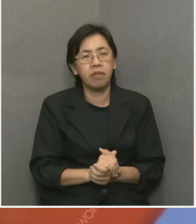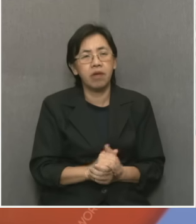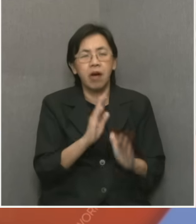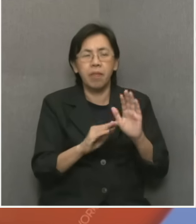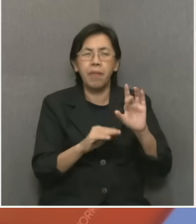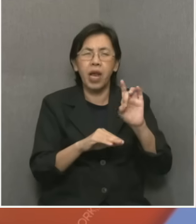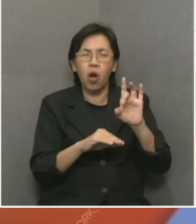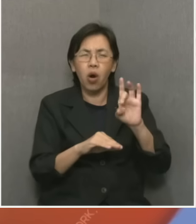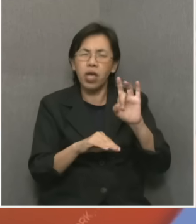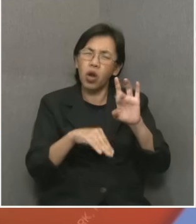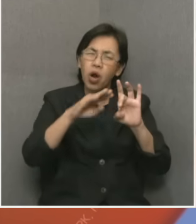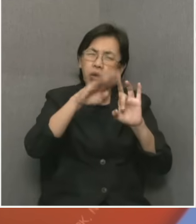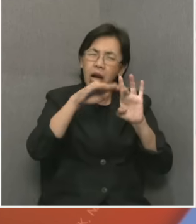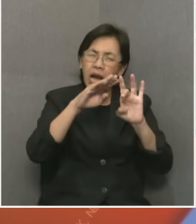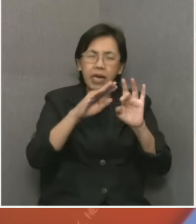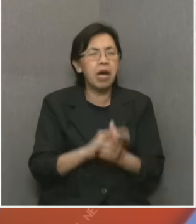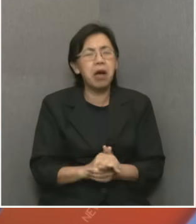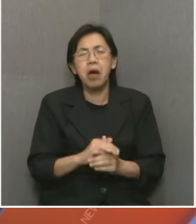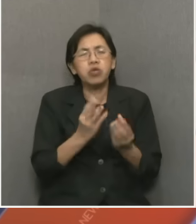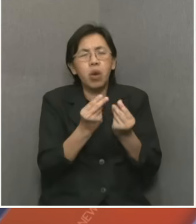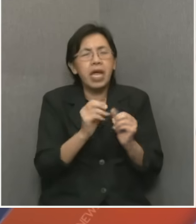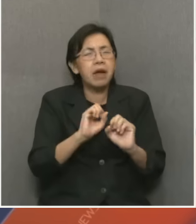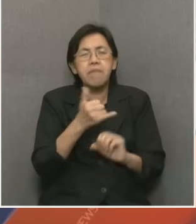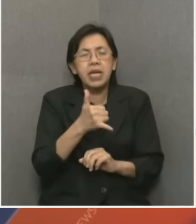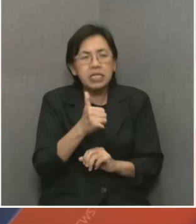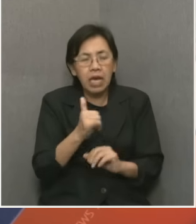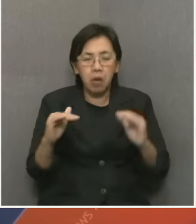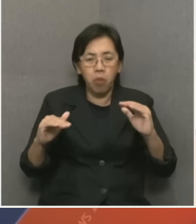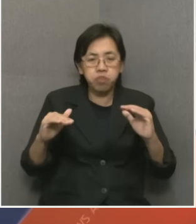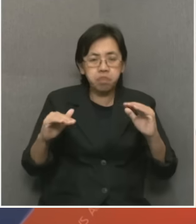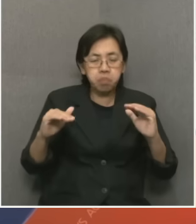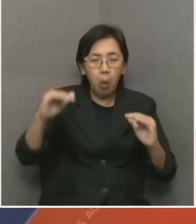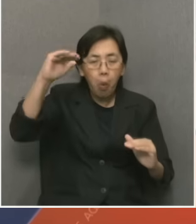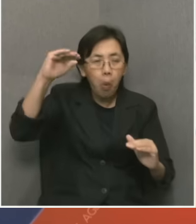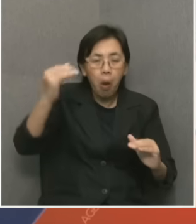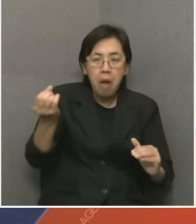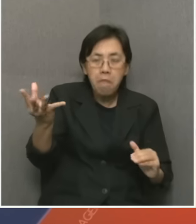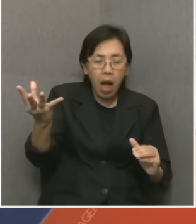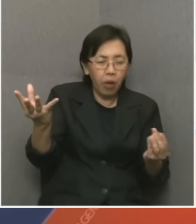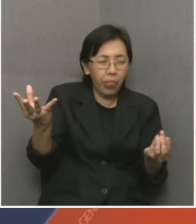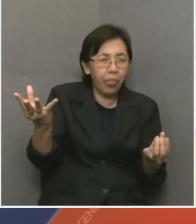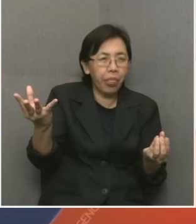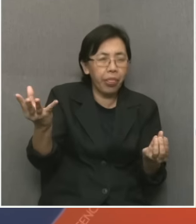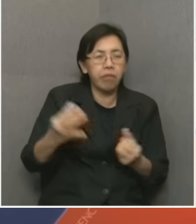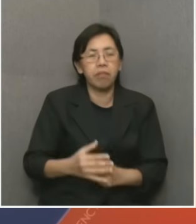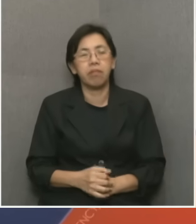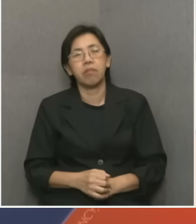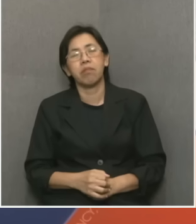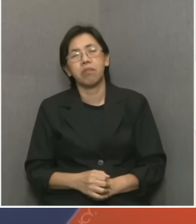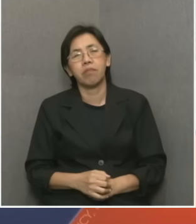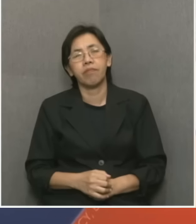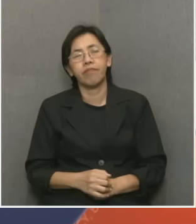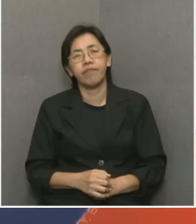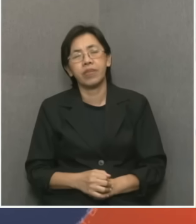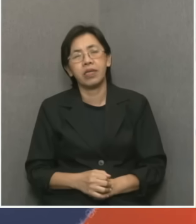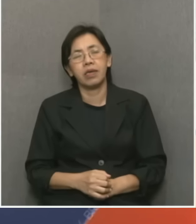อยหรือว่าร้อยกว่าตัวเลขเนี่ยผมไม่มั่นใจแต่ว่าห่างกันสูงมากนะฮะคราวนี้แต่อย่างไรก็ตามเนี่